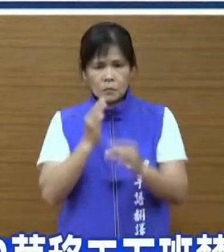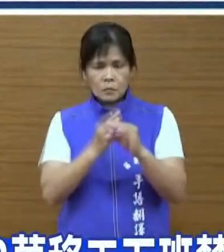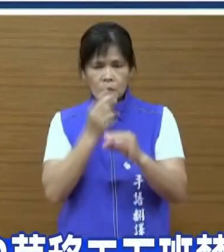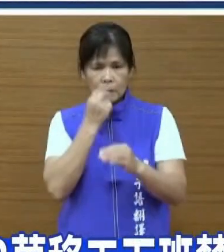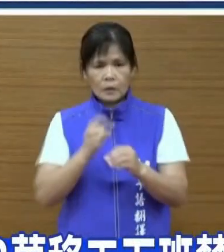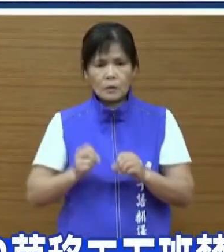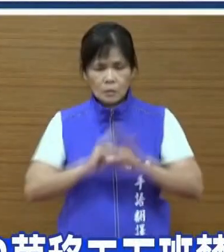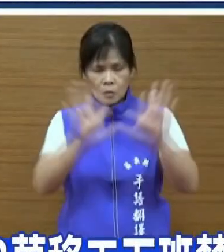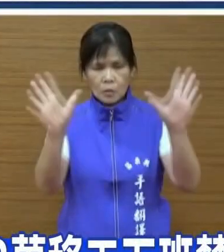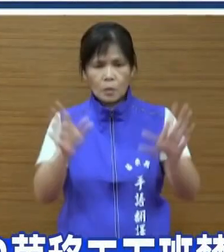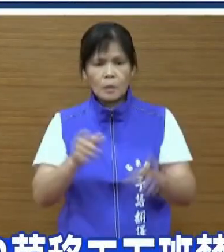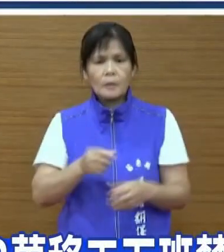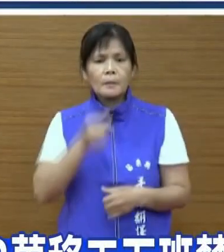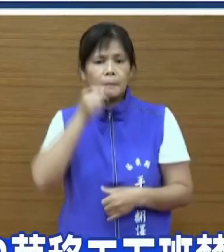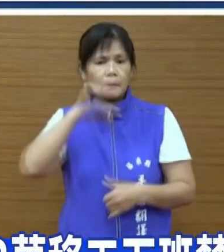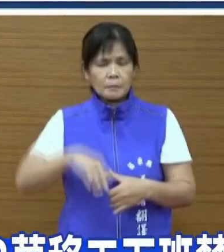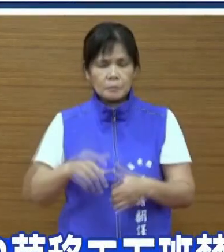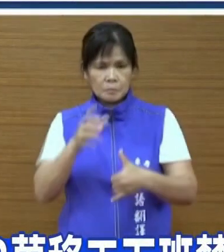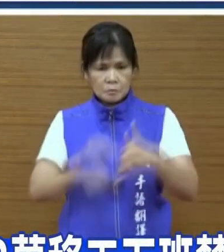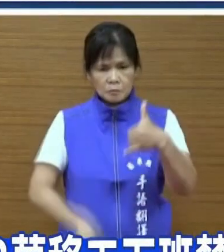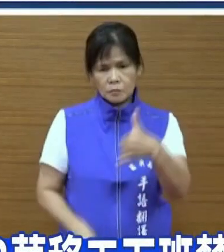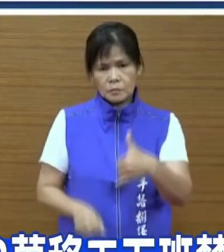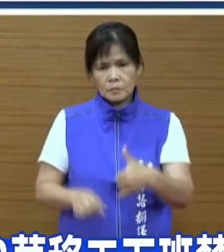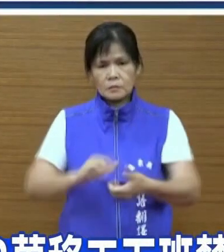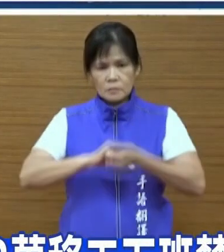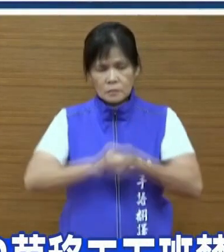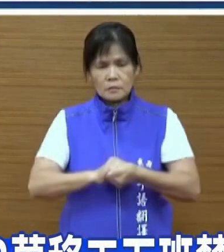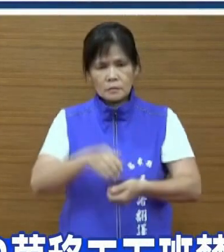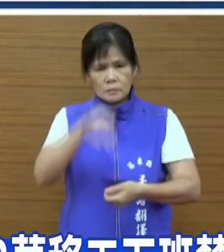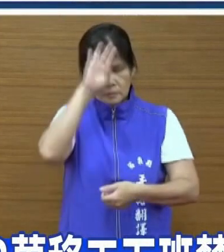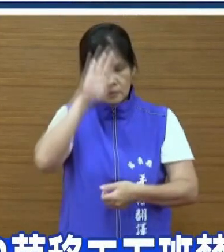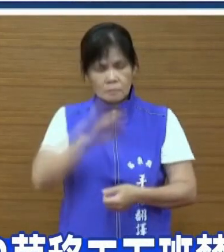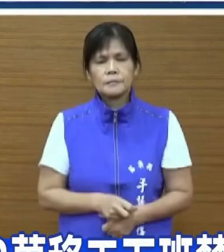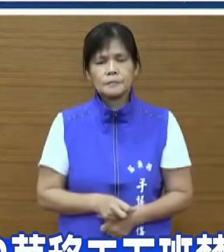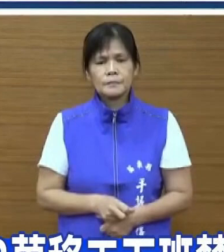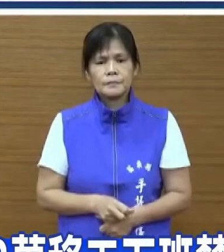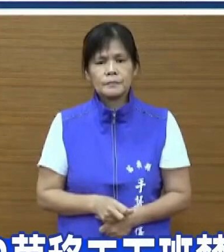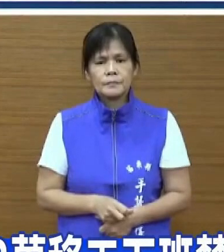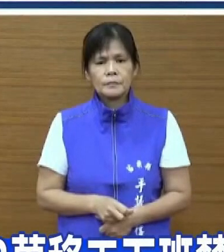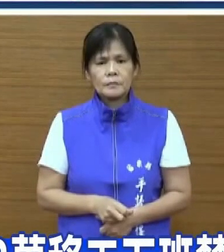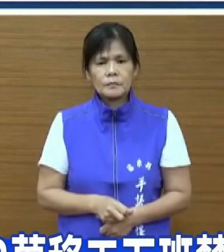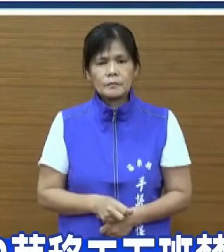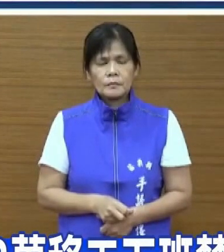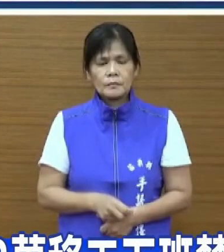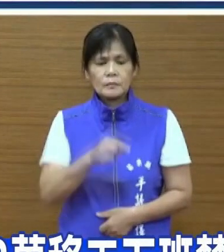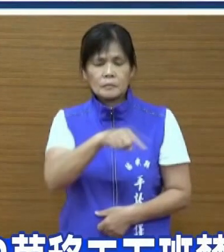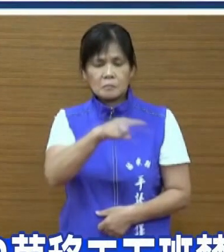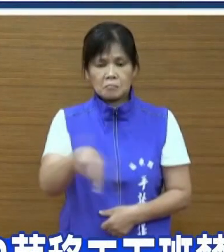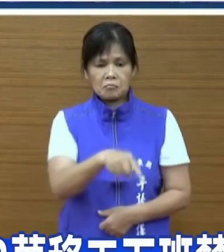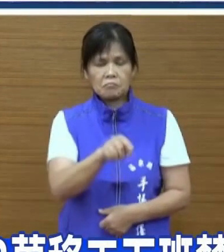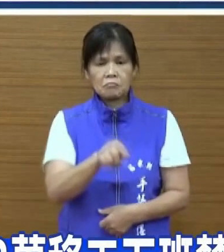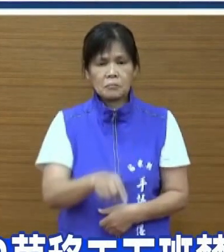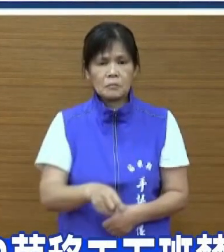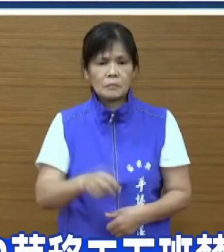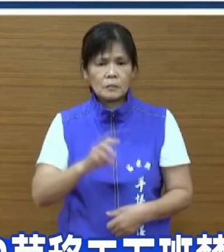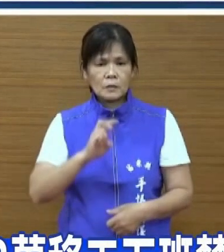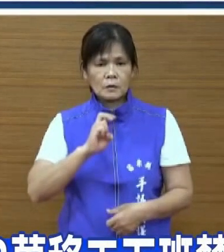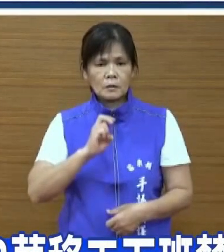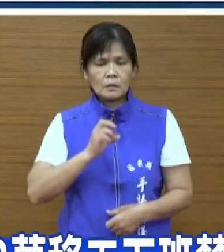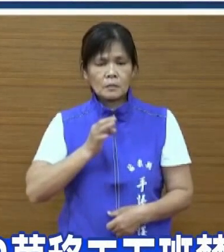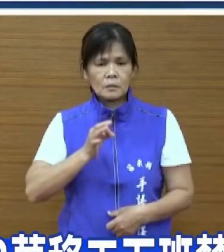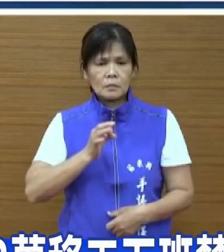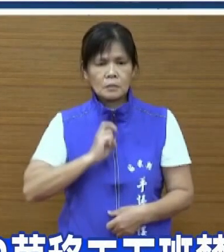我们苗栗县今日确诊的病例总共有45案，其中呢，我们今年